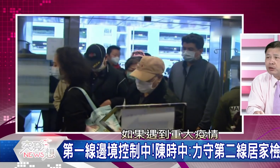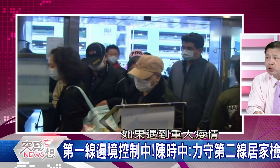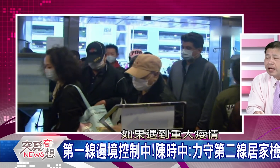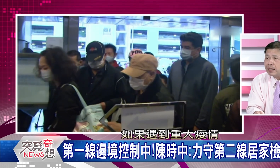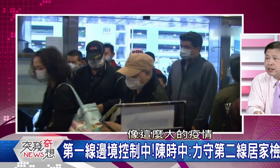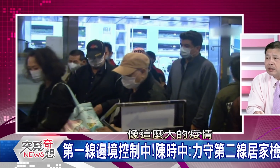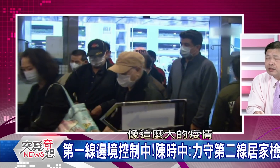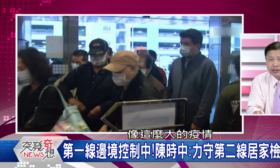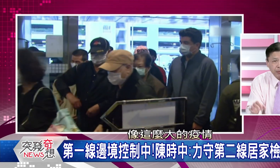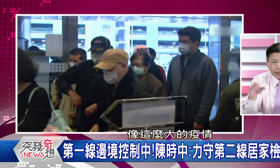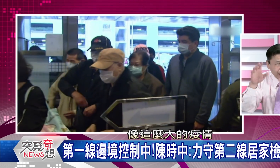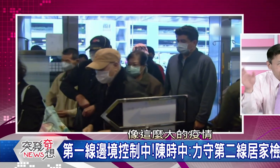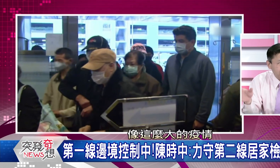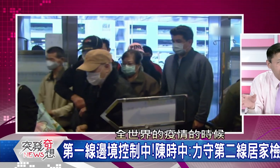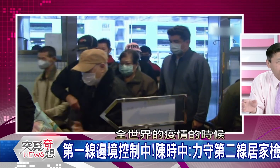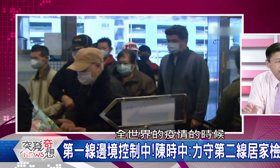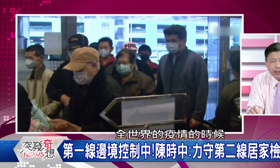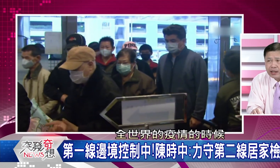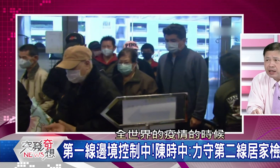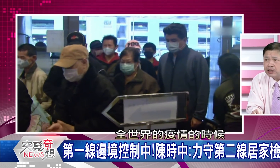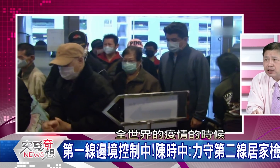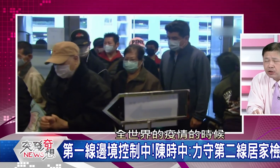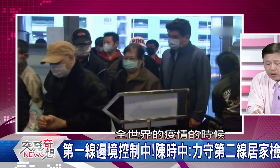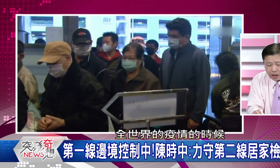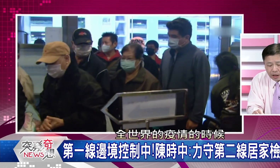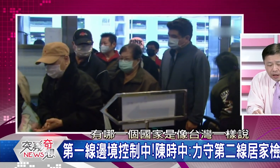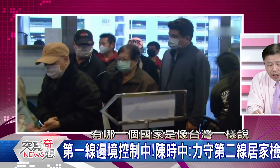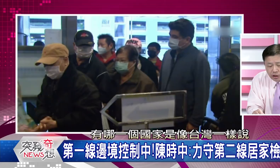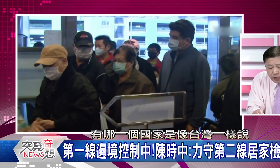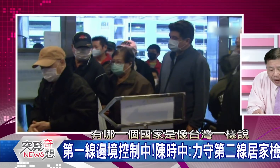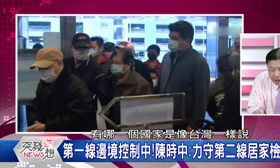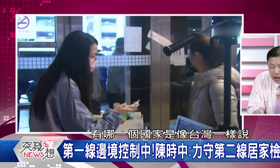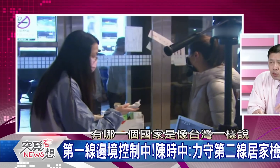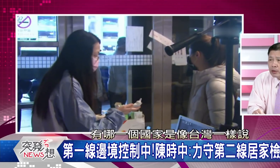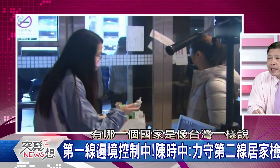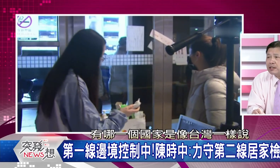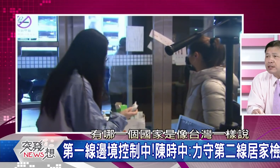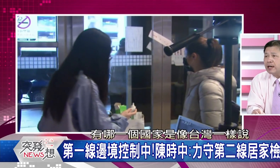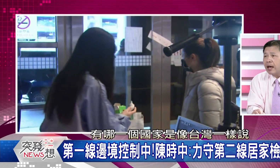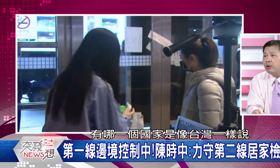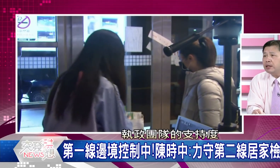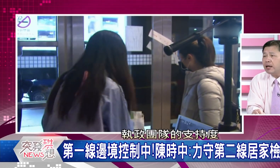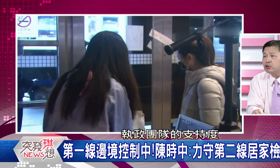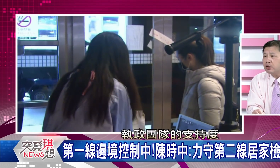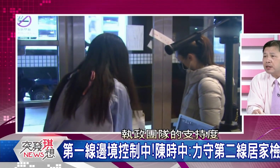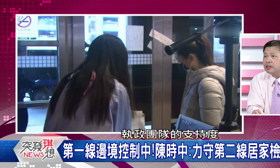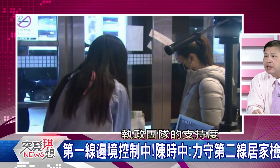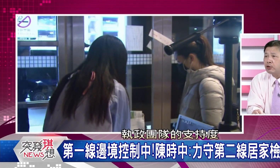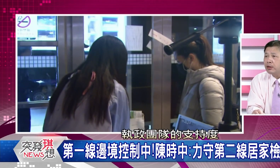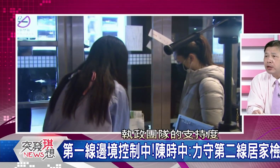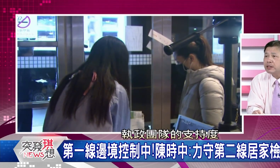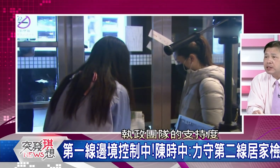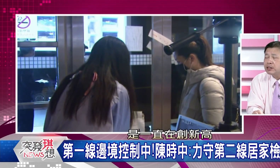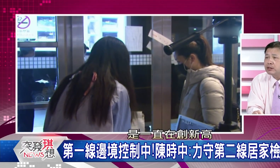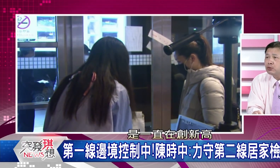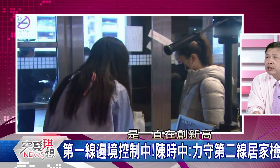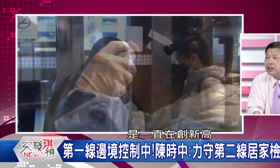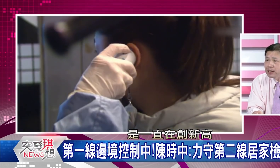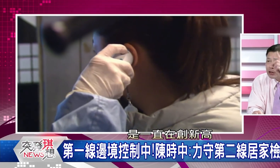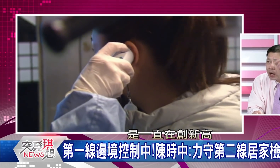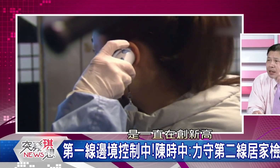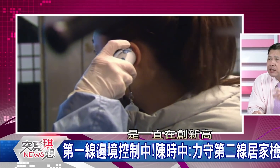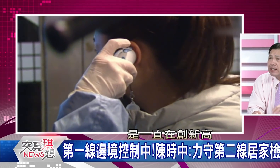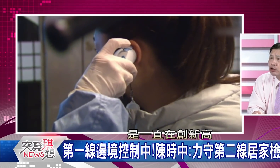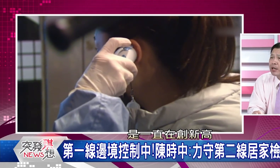如果遇到重大疫情了，像这么大的疫情，全世界的疫情的时候，嗯，有哪一个国家是像台湾一样说这个执政团队的支持度